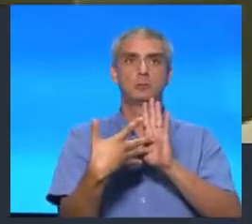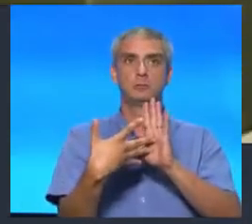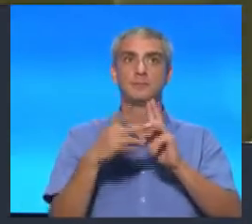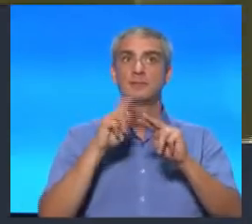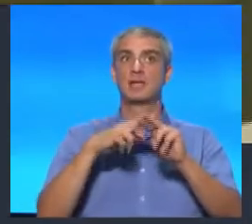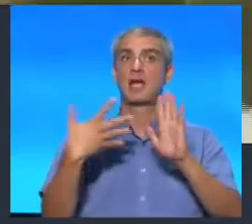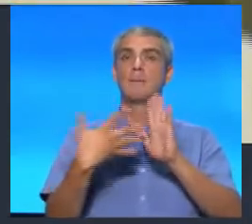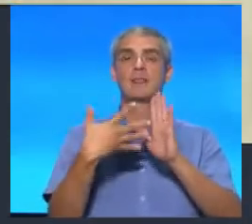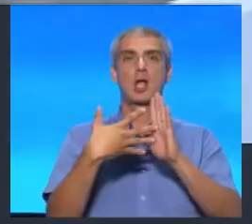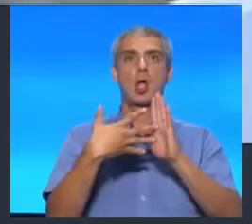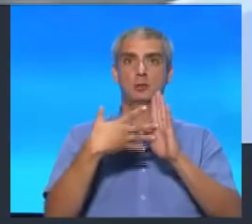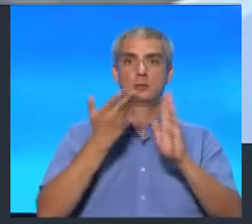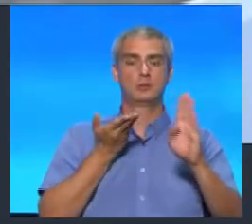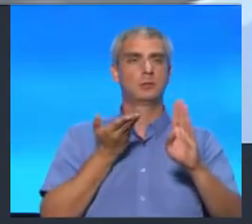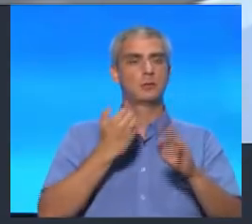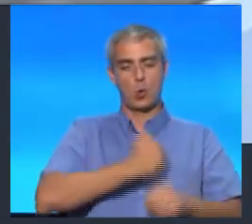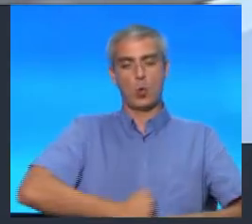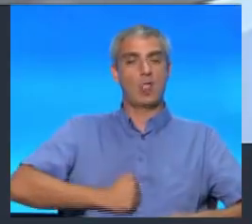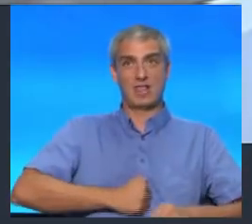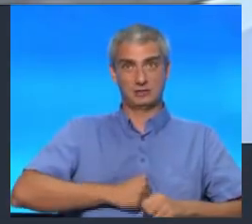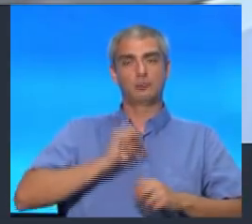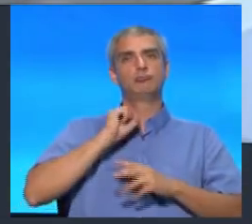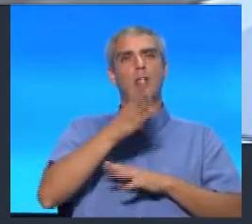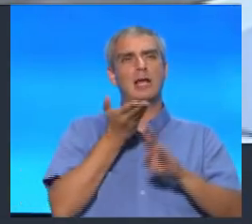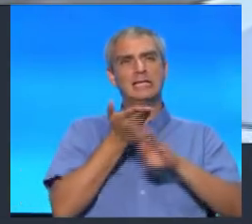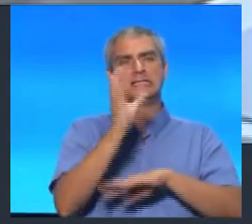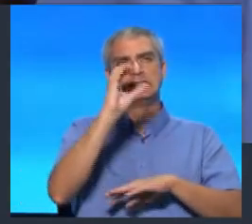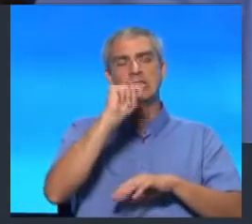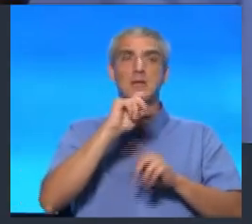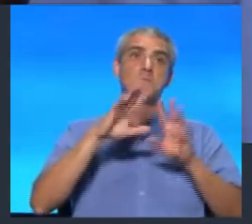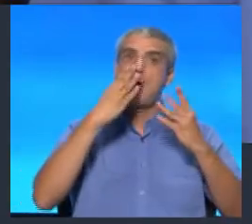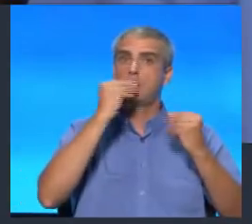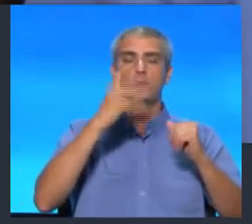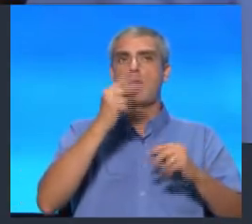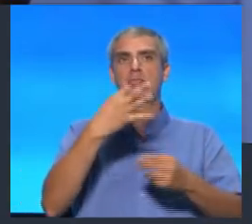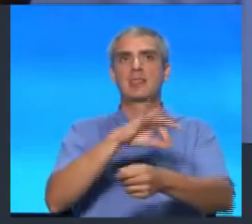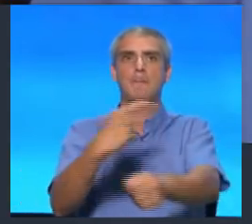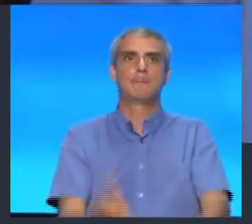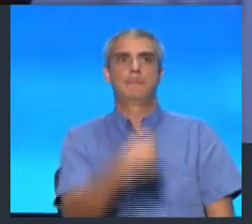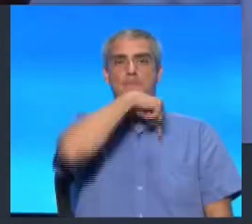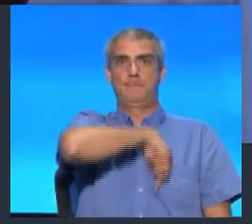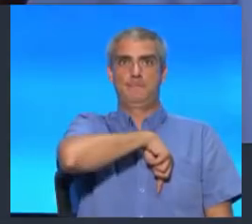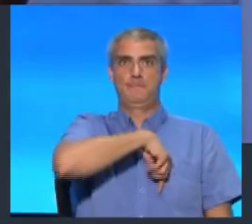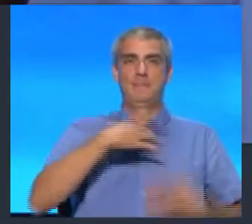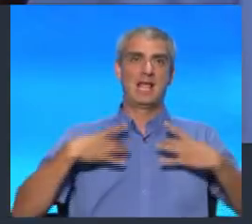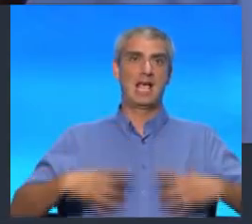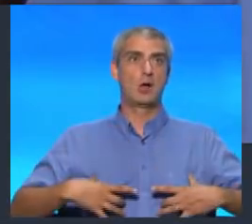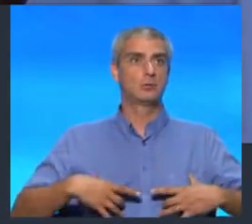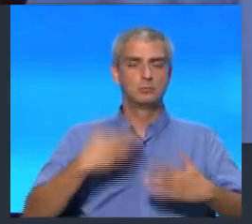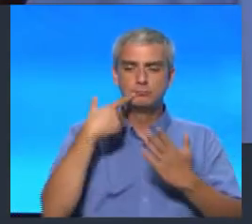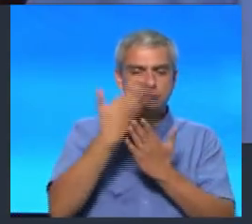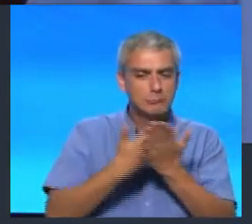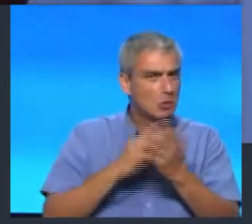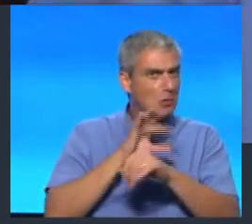בדיקות אולטרסאונד, שלחו אותה לבדיקת CT בחשד לתסחיף ריאתי. הגיליון הרפואי של גברת אוחיון